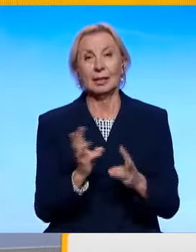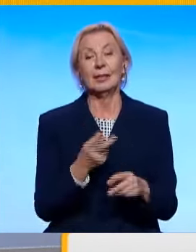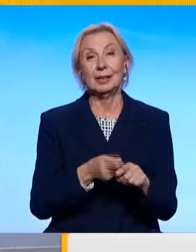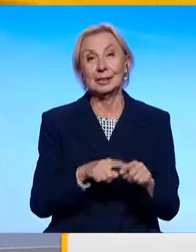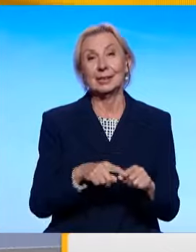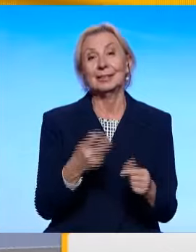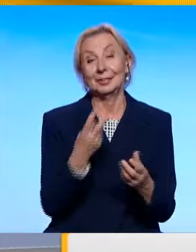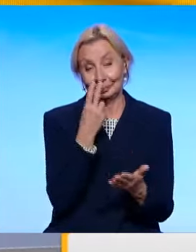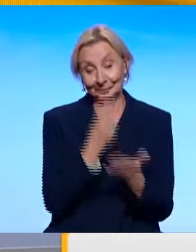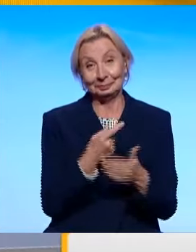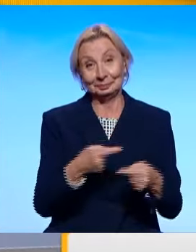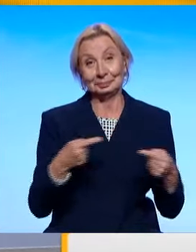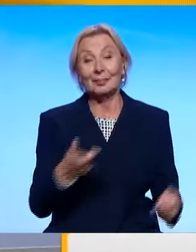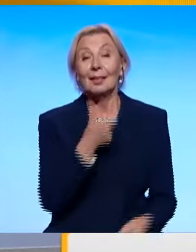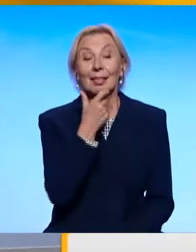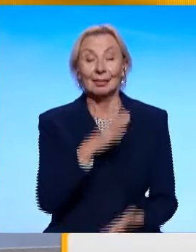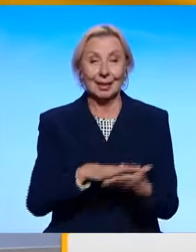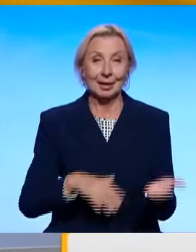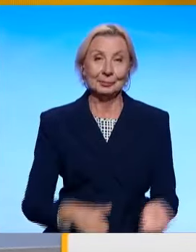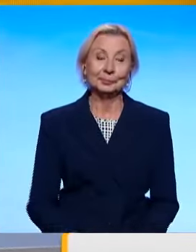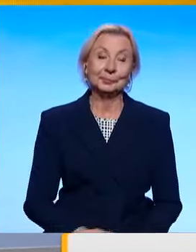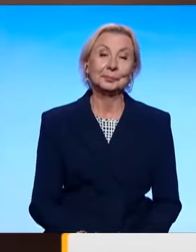кадри зібрав наш Владислав Паливода.